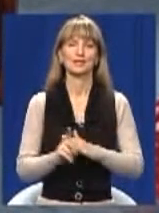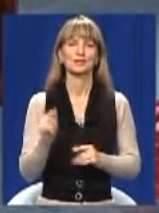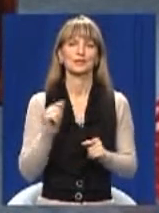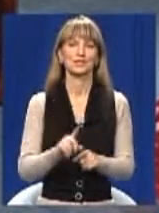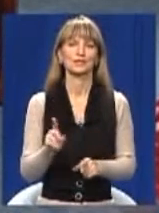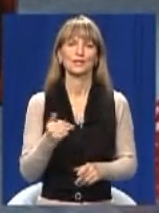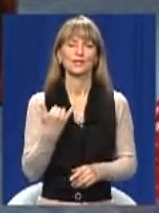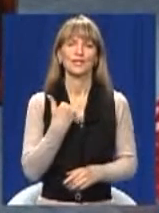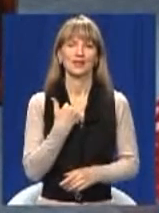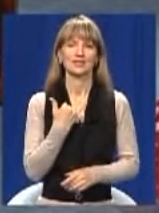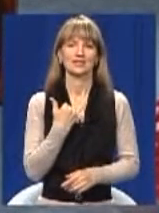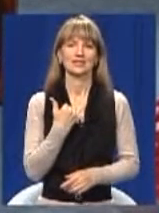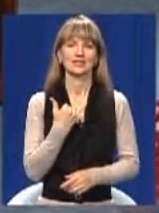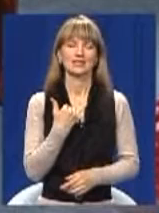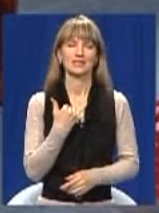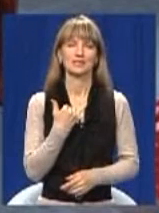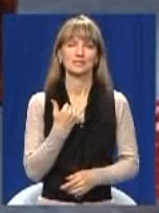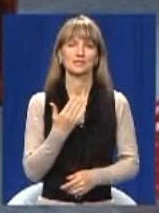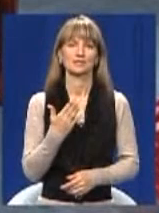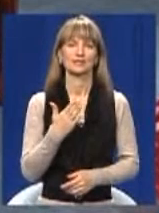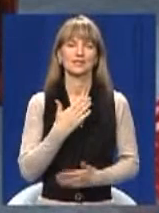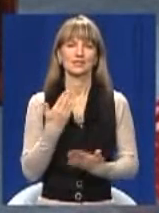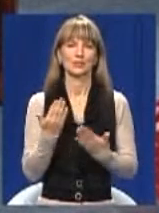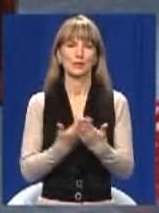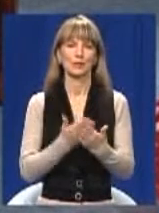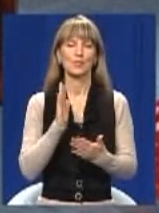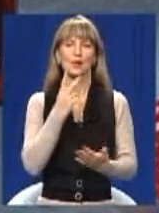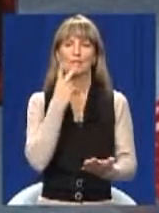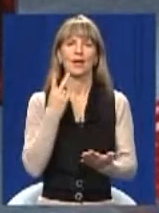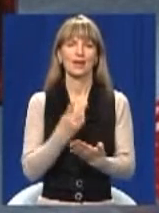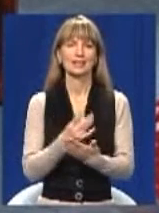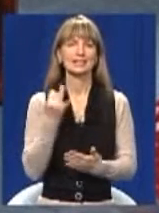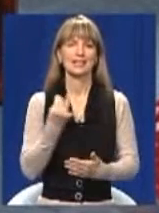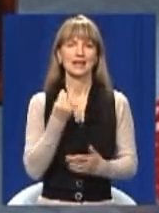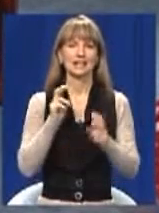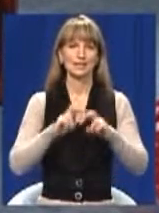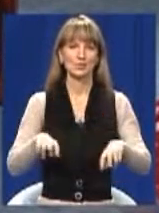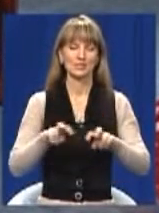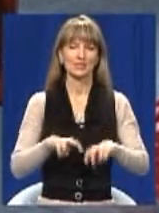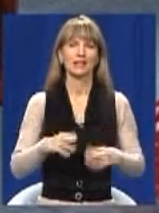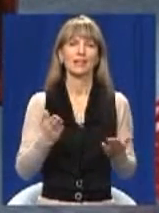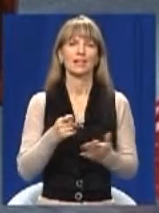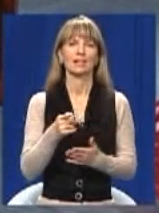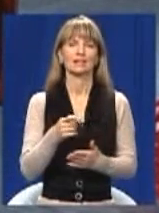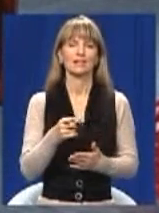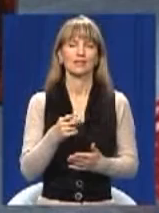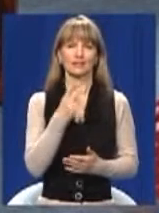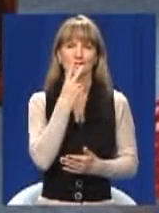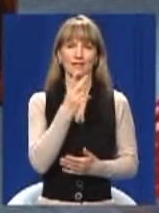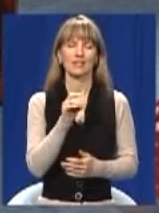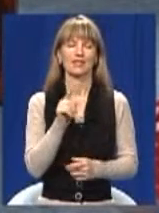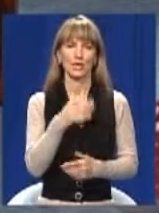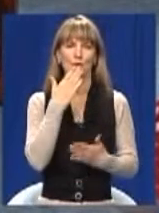того, що у нас у нашій рубриці буде показуватися дуже цікаві досліди. А як ти взагалі дивишся на те?